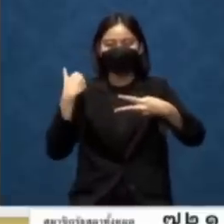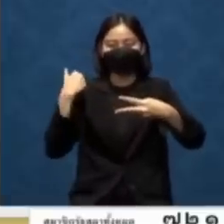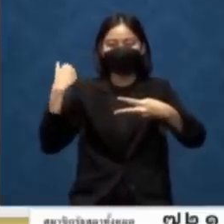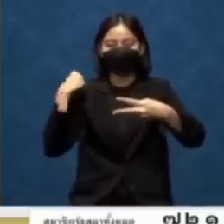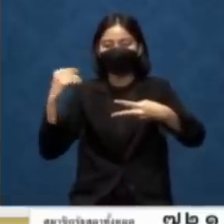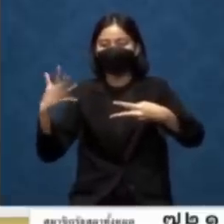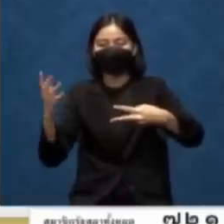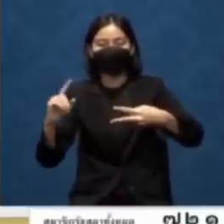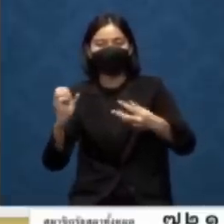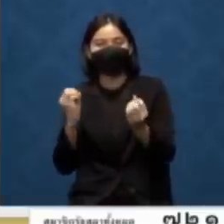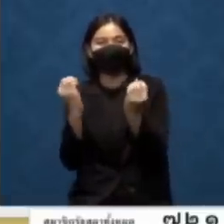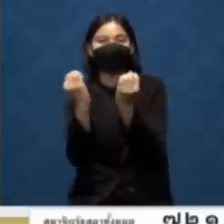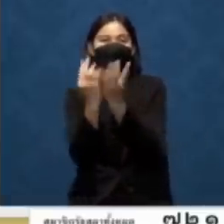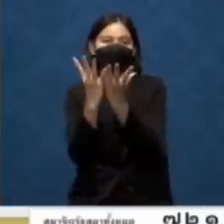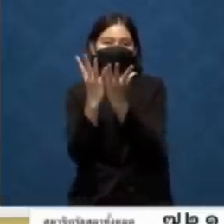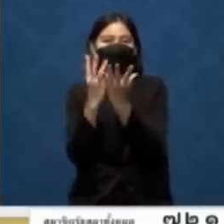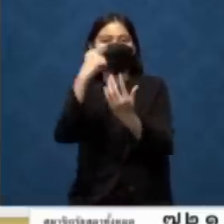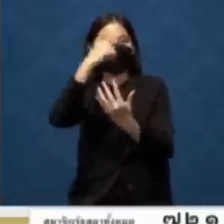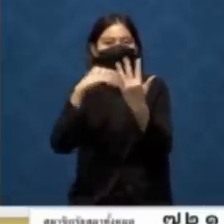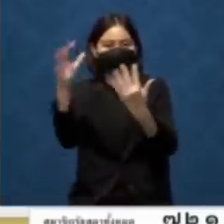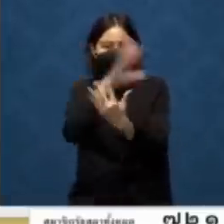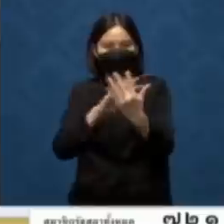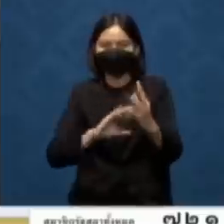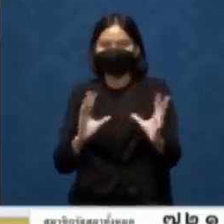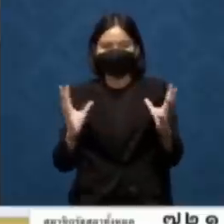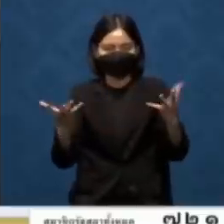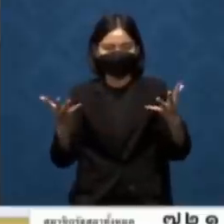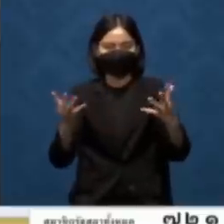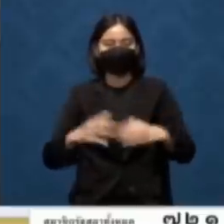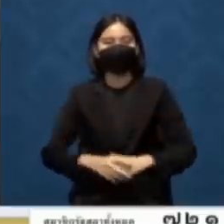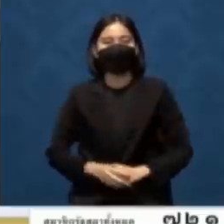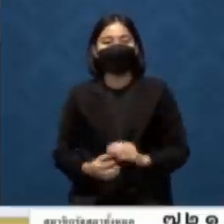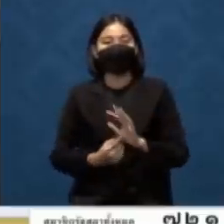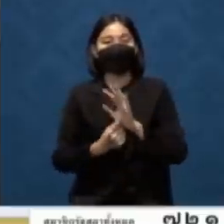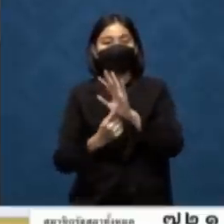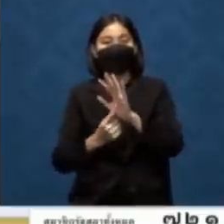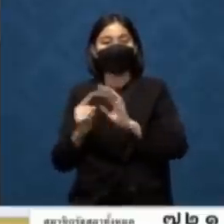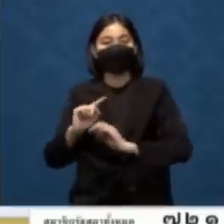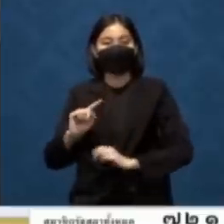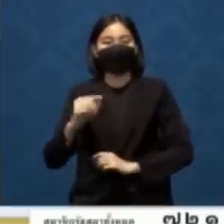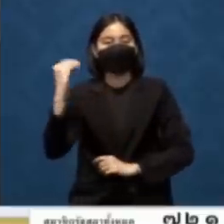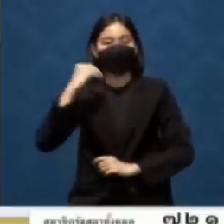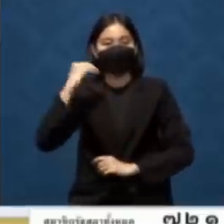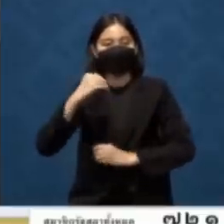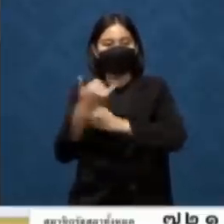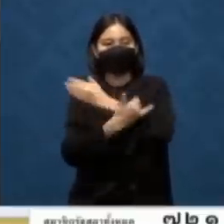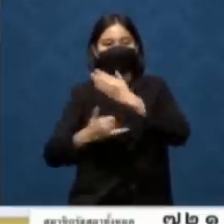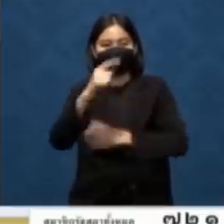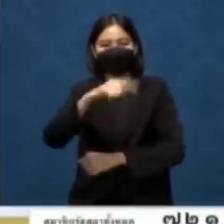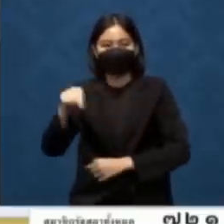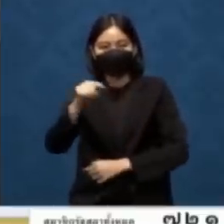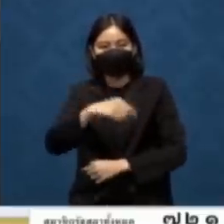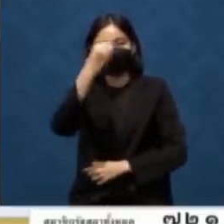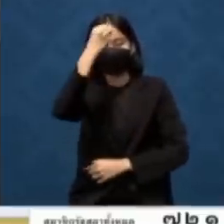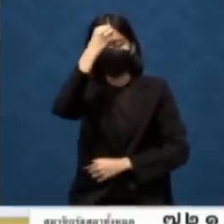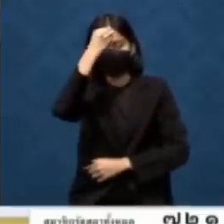าพไม่กระทบกับความเป็รฐเดียวแ่นอนเอาตัวแบบที่เรายกกนที่ประชมแ่นบ่อย อักฤษกัญี่ปุนมีภาพหก